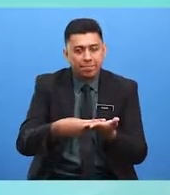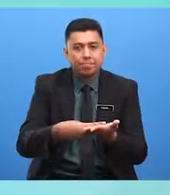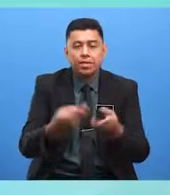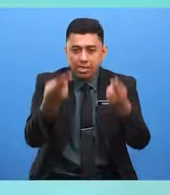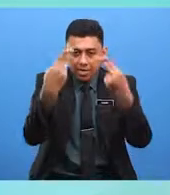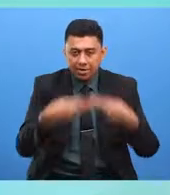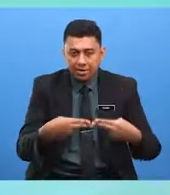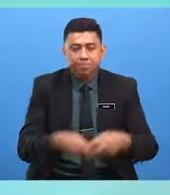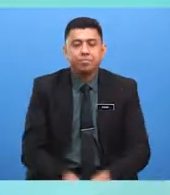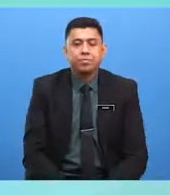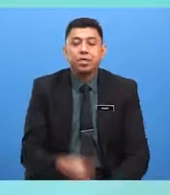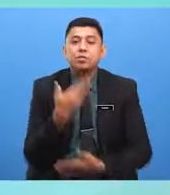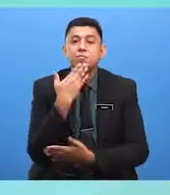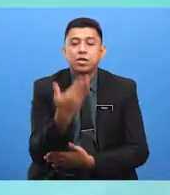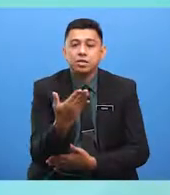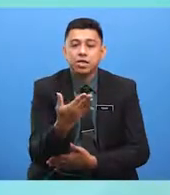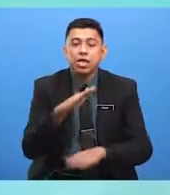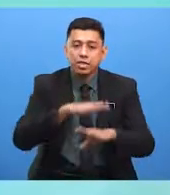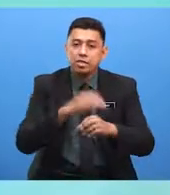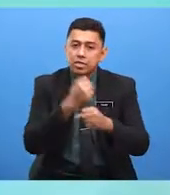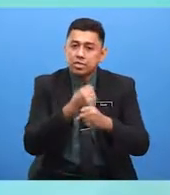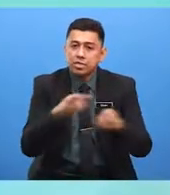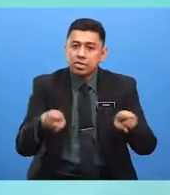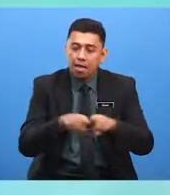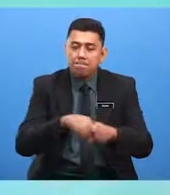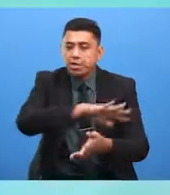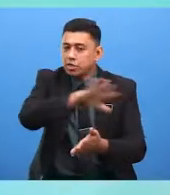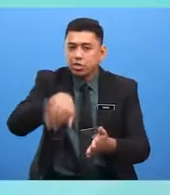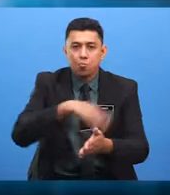Terima kasih atas kerjasama anda semua